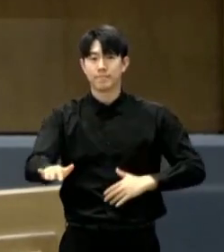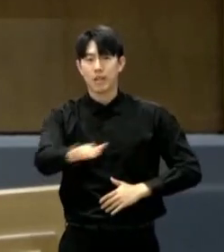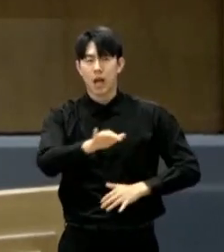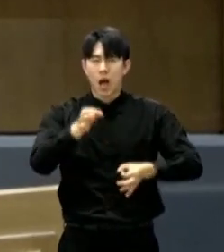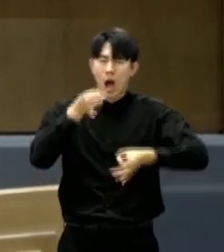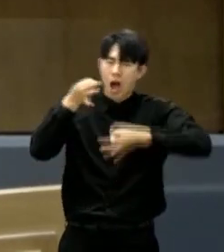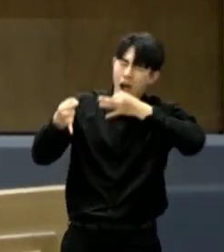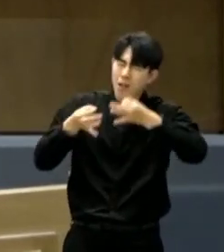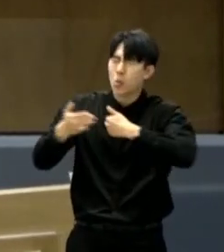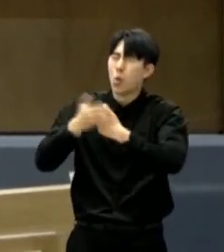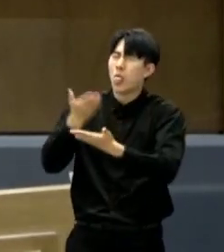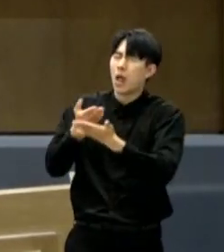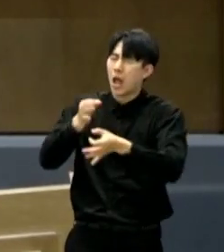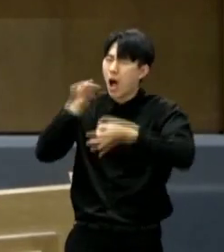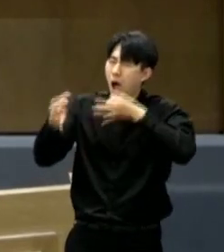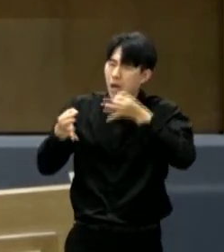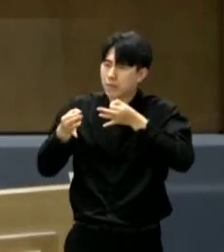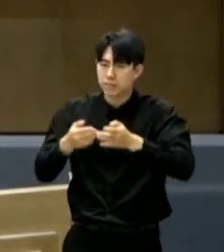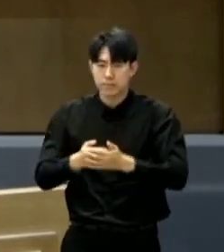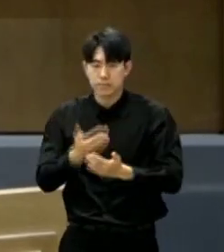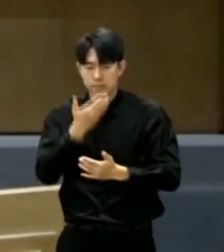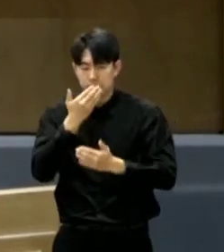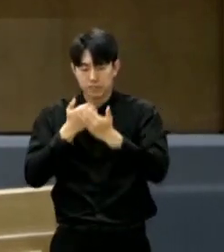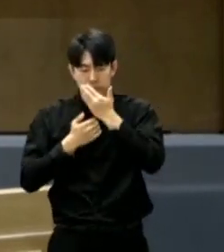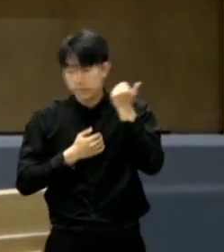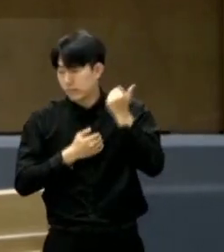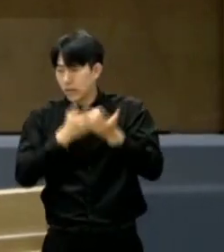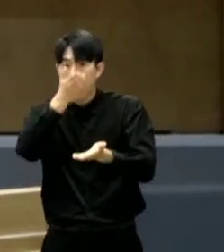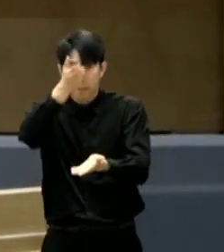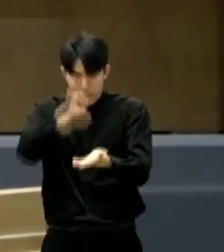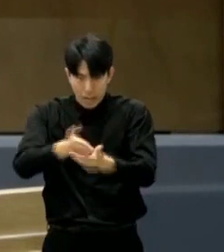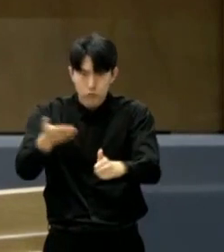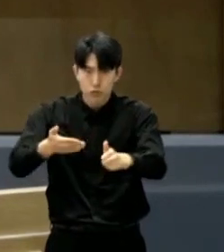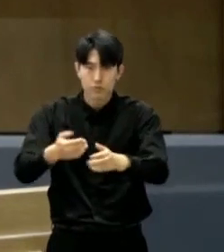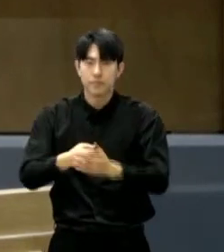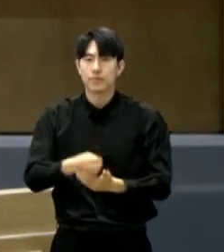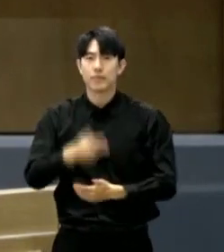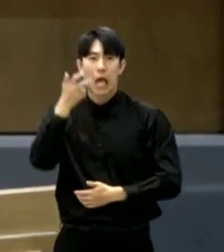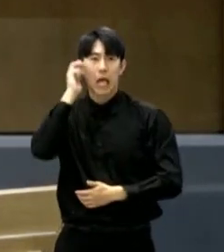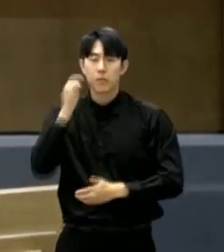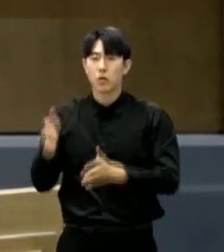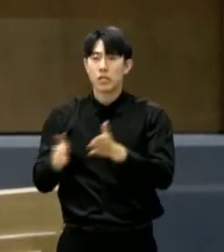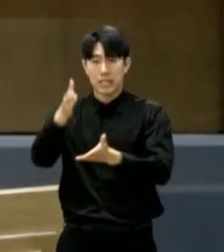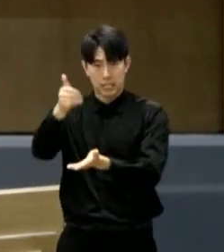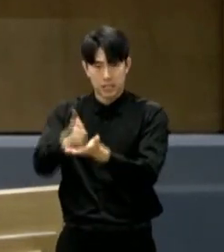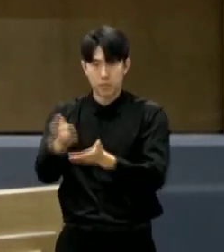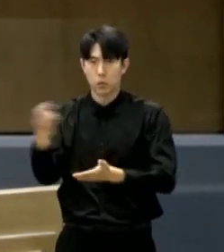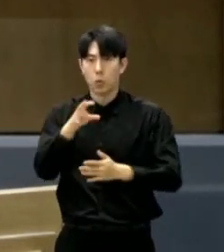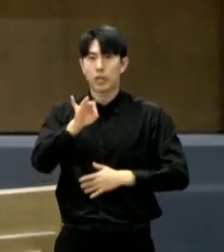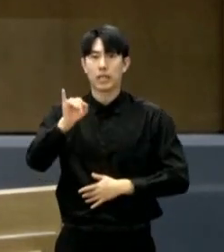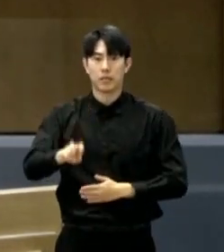농업인들의 외침을 외면하지 말아주십시오. 김동연 지사님, 그리고 임태희 교육감님,